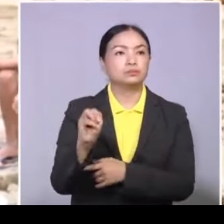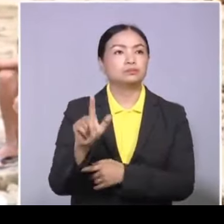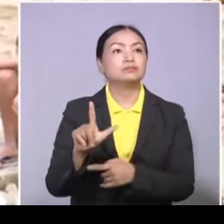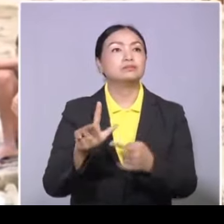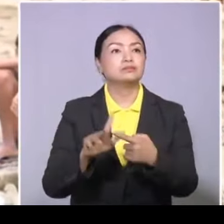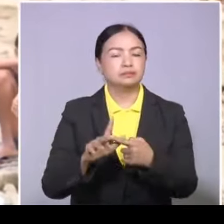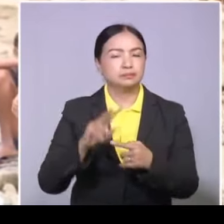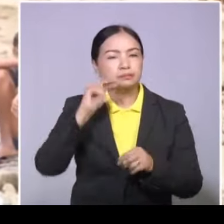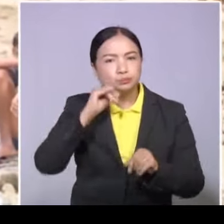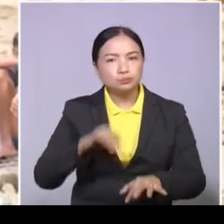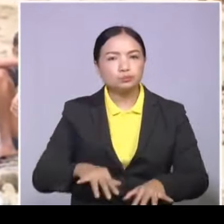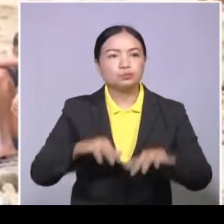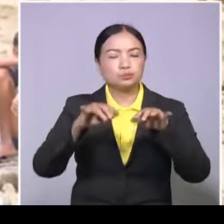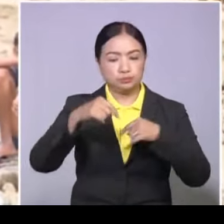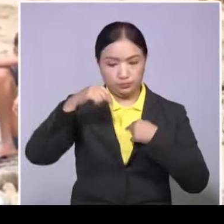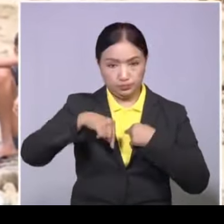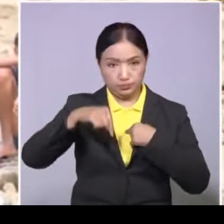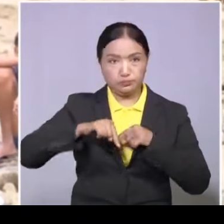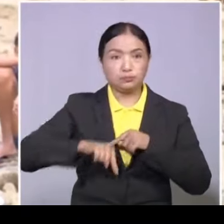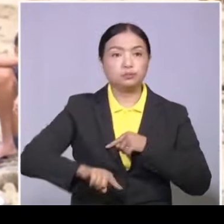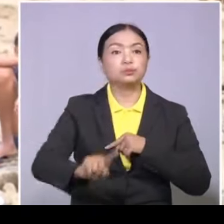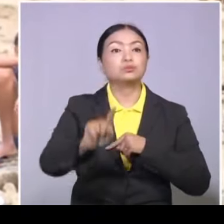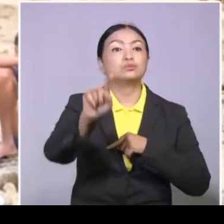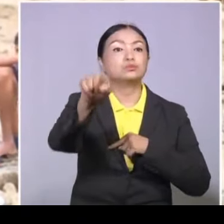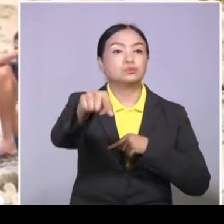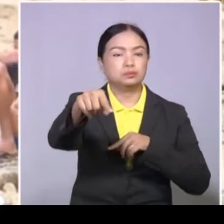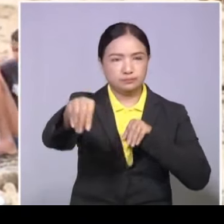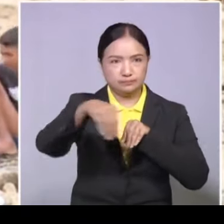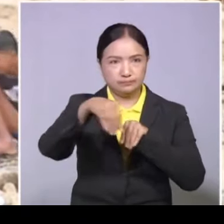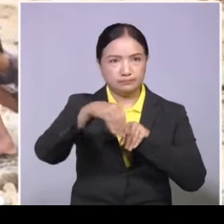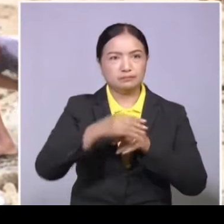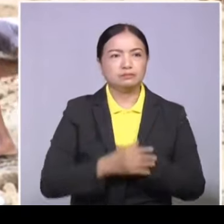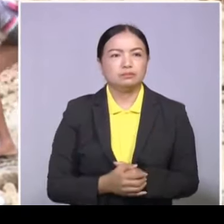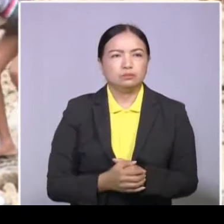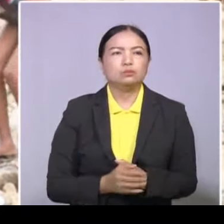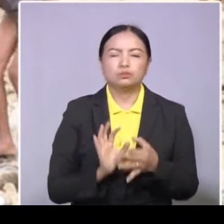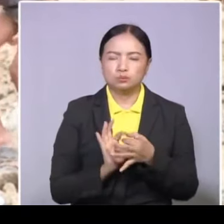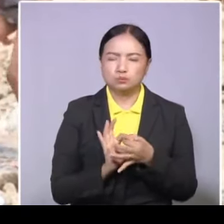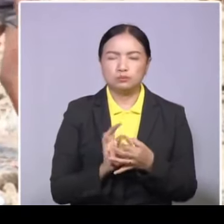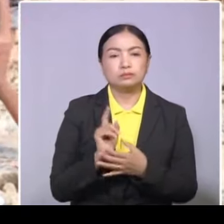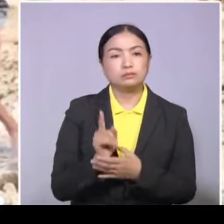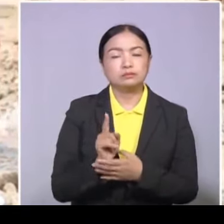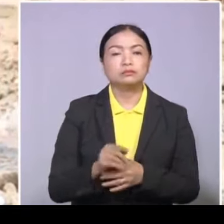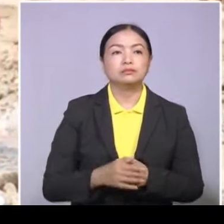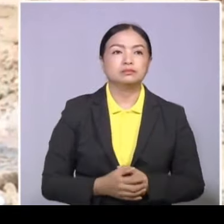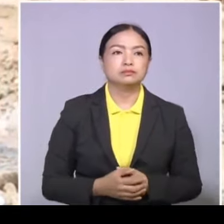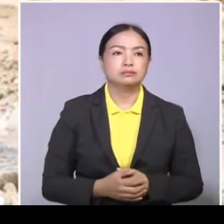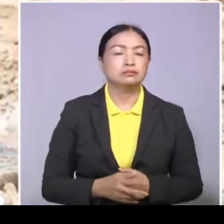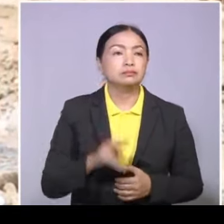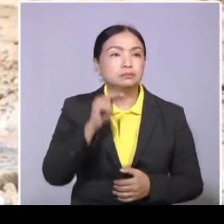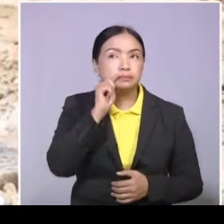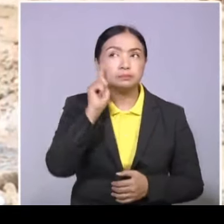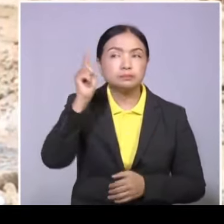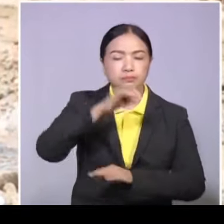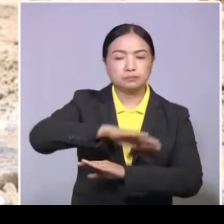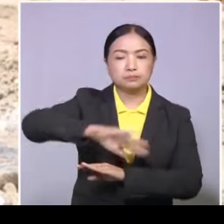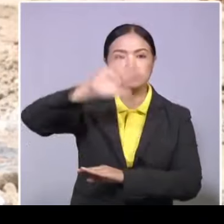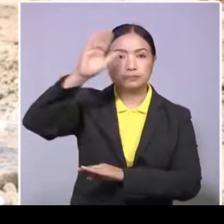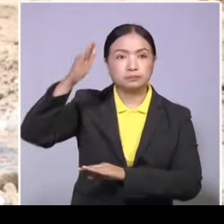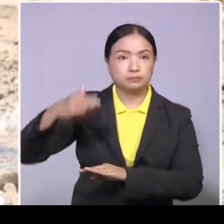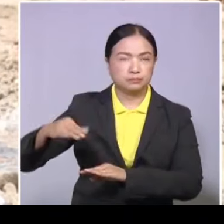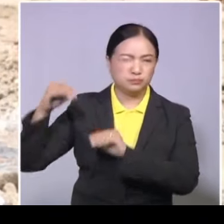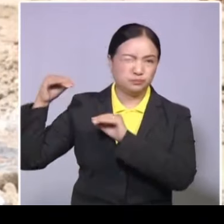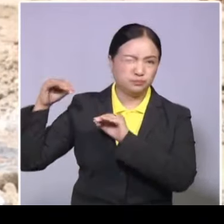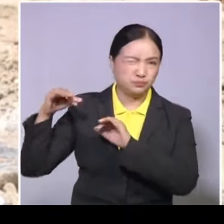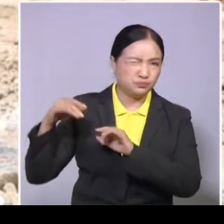มเนี่ยค่ะเพราะฉะนั้นจากจุดนี้ลงไปที่ชุมชนอยู่ไม่ไกลกันเลยนี่คือความน่ากังวลใจมากๆค่ะว่าถ้าน้ำป่าจากเทือกเขากำมะลาไหลม